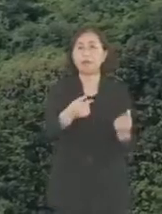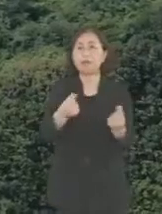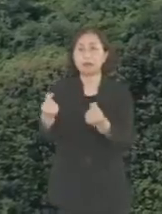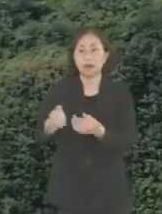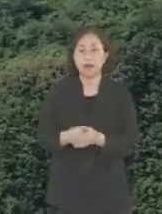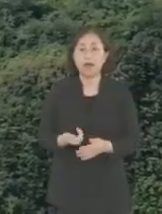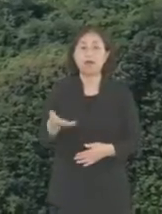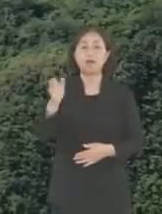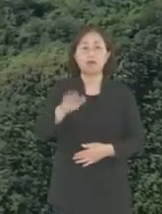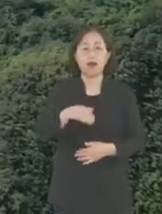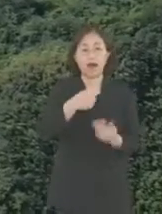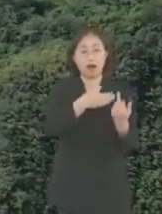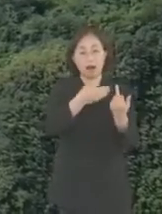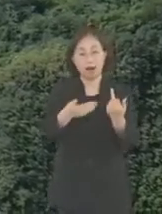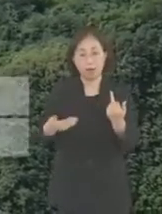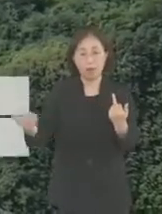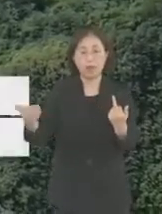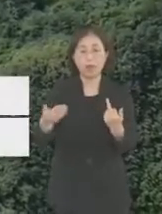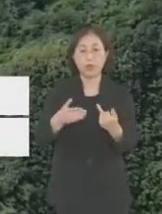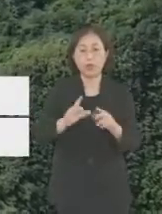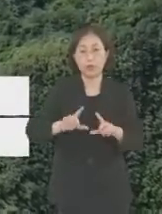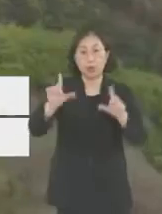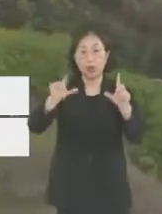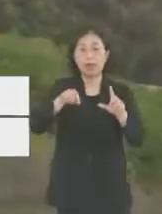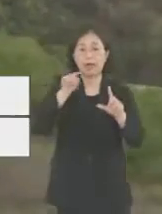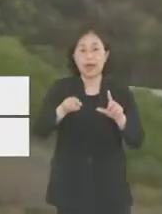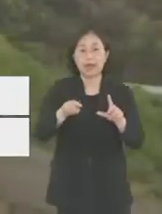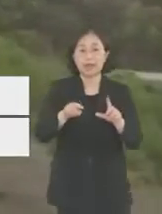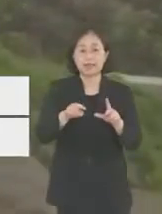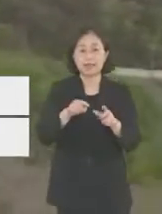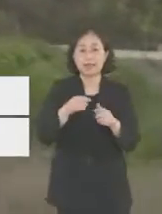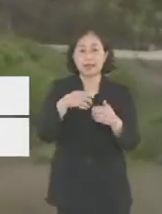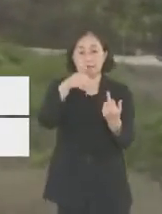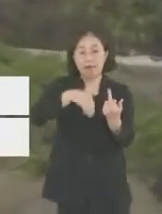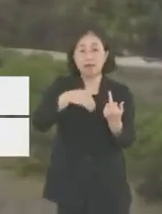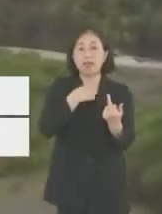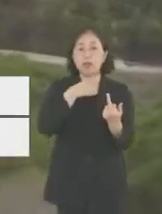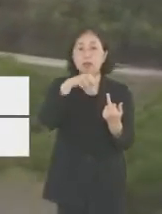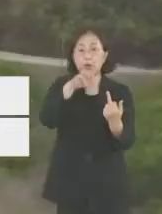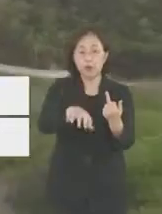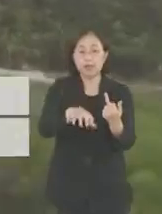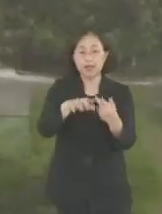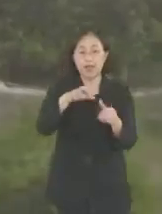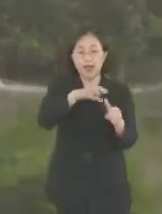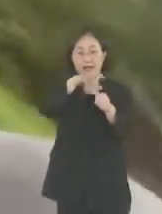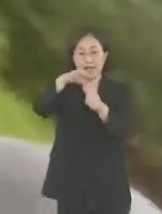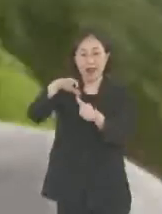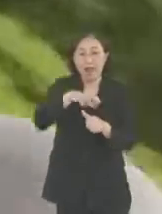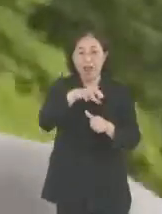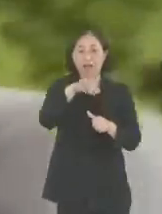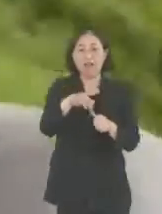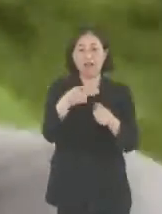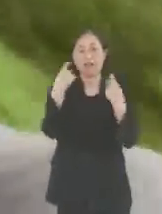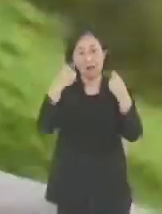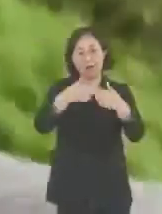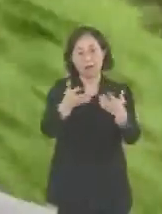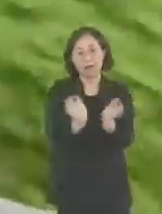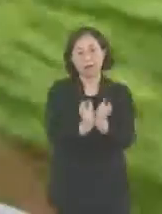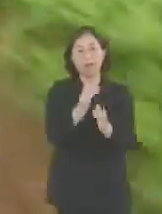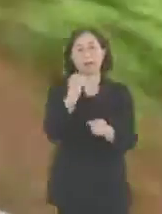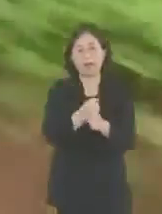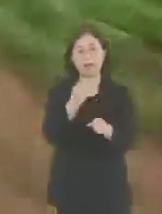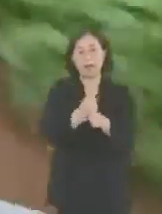반면 강원 동해에선 폐채석장을 하늘을 나는 글라이더 등 체험시설이 있는 복합관광단지로 만들어 인기를 끄는